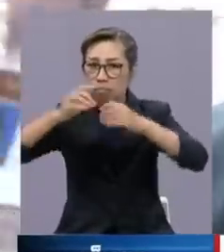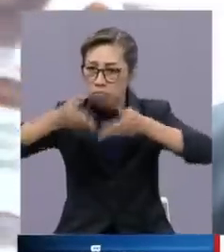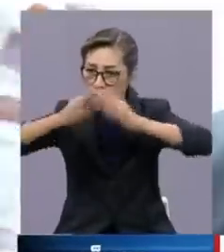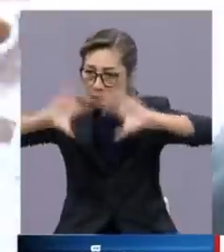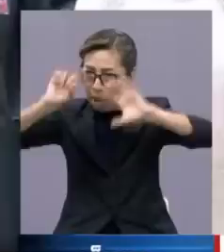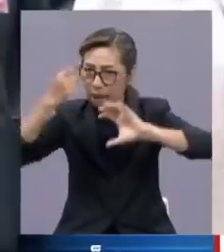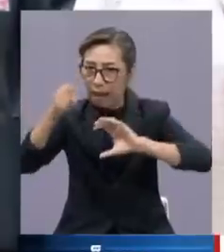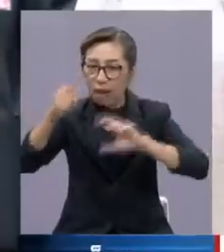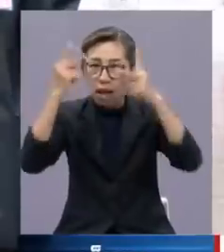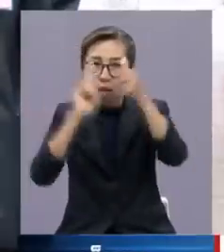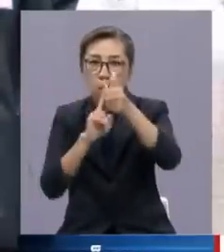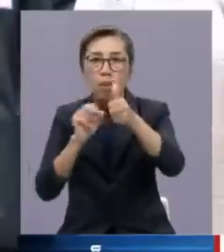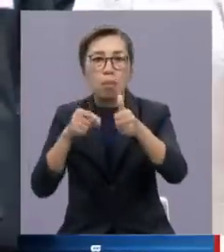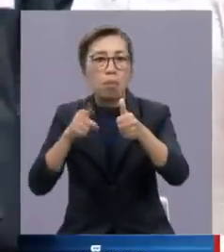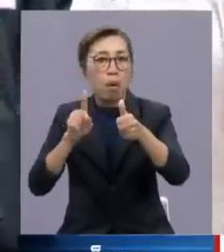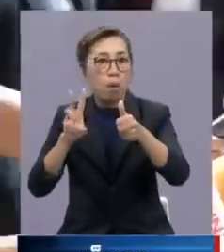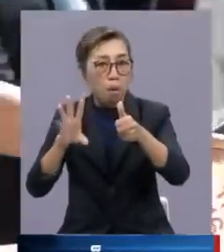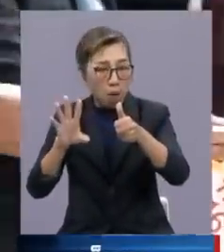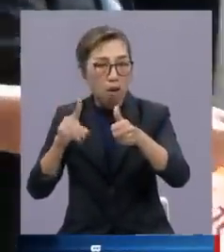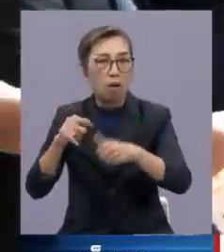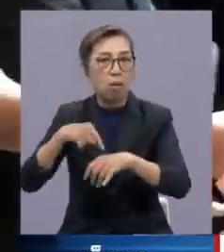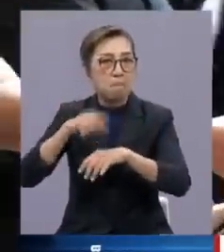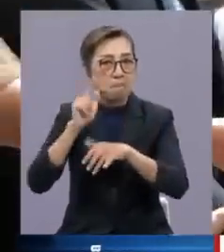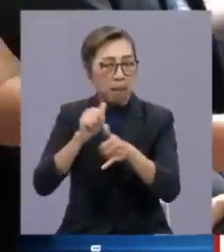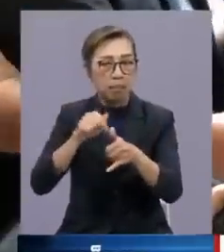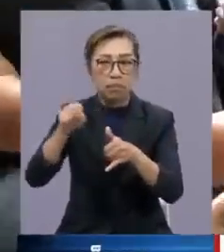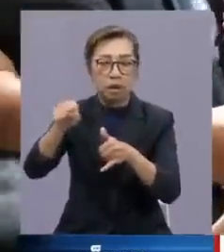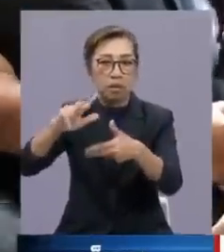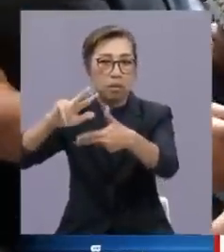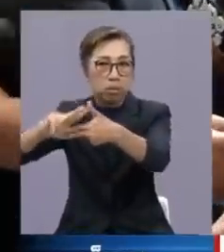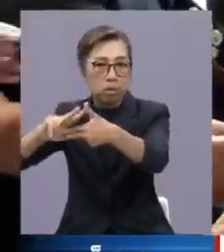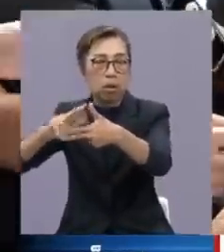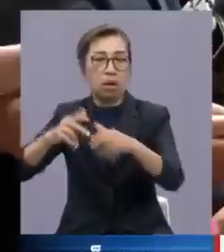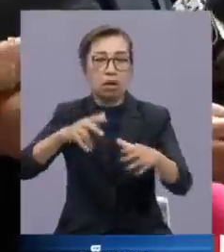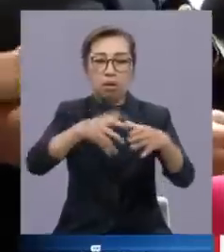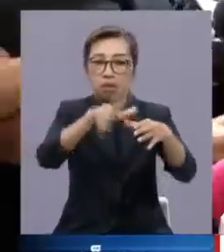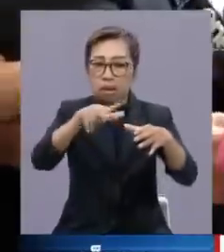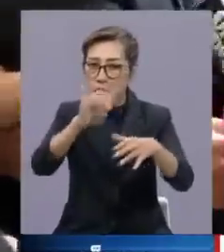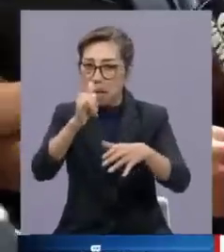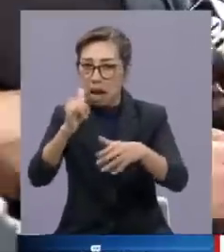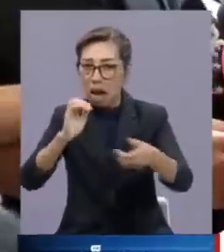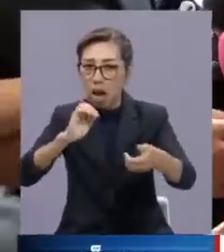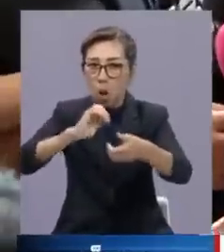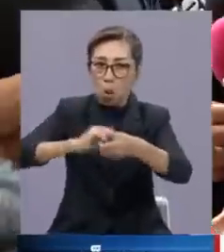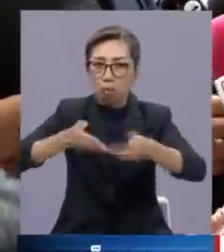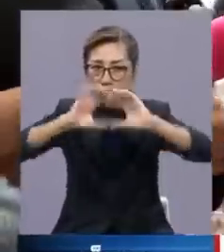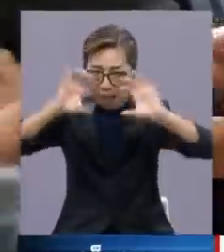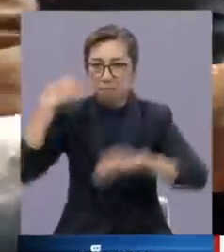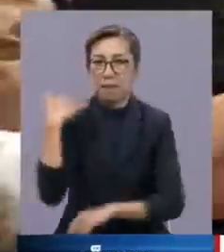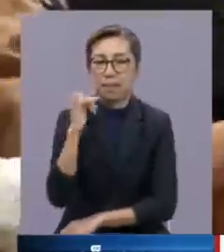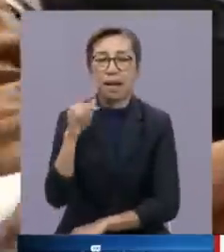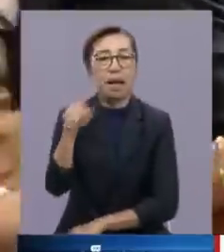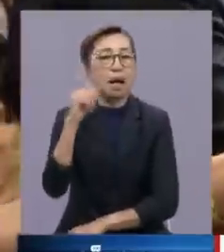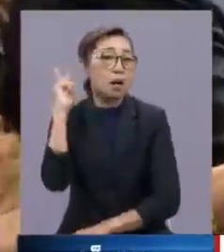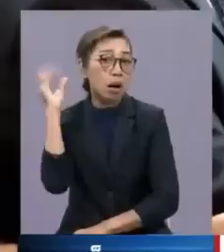นศูนย์กลางพ ร รคเพื่อไทยกับพรรคพลังประชารัฐถูกจับมาเป็นสมการอีกแล้วแล้วก็ยังมีกระแสข่าวว่